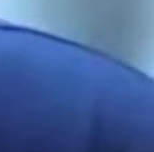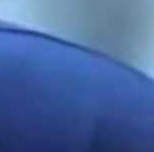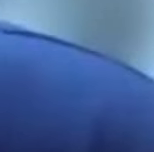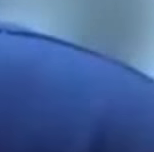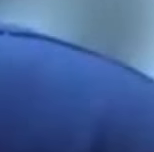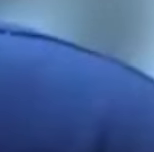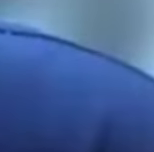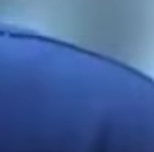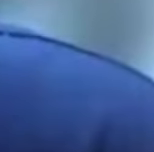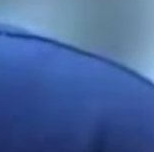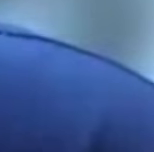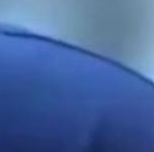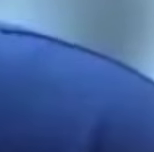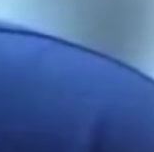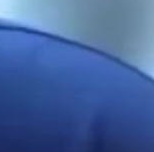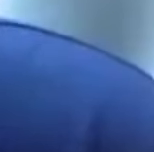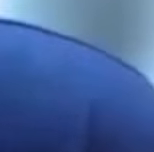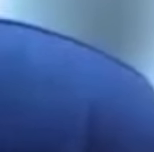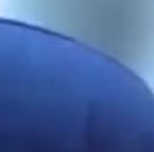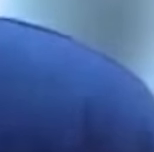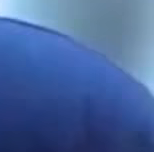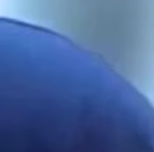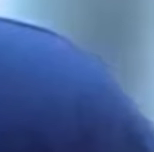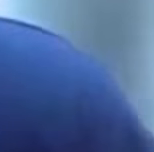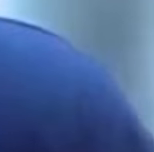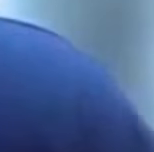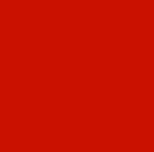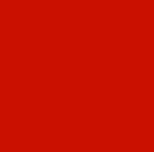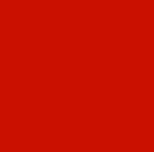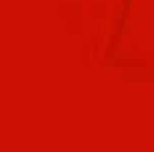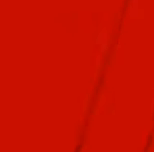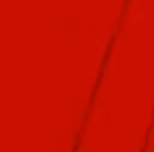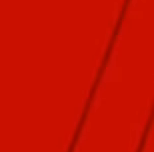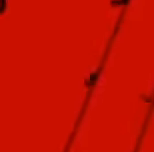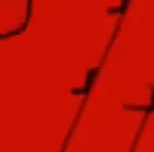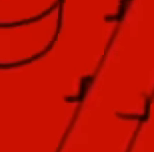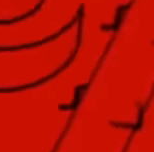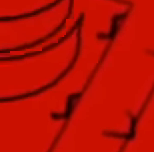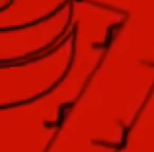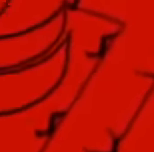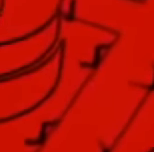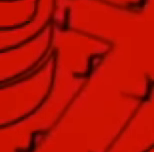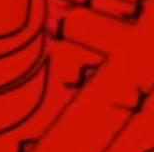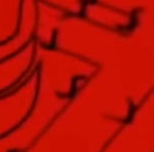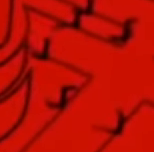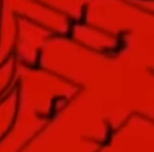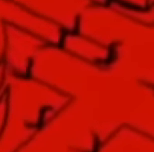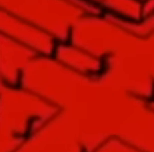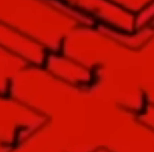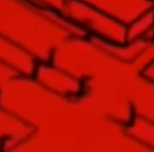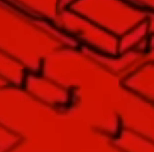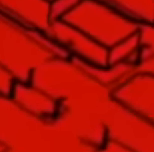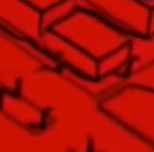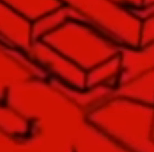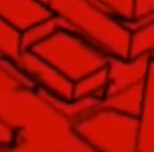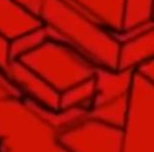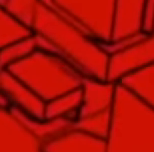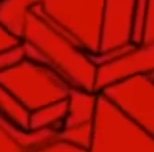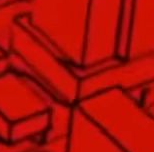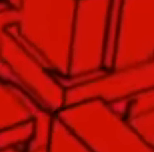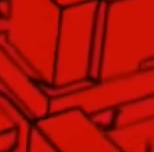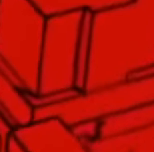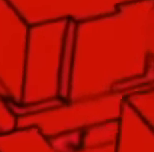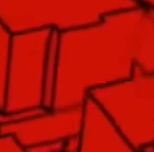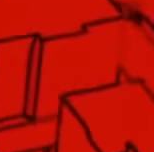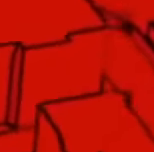ang nararapat para sa kanila mula sa pamahalaan. Nagpatayo si Marcos ng kabi-kabilang struktura tulad ng tulay,